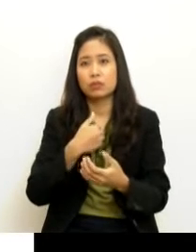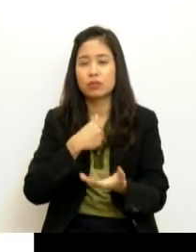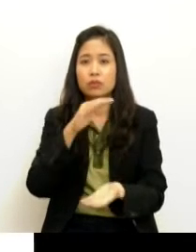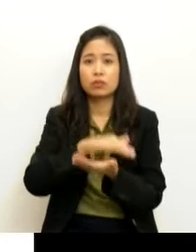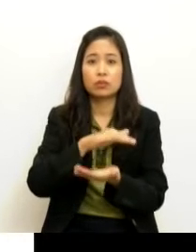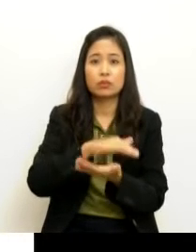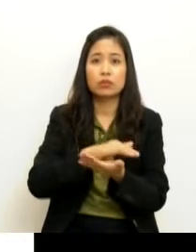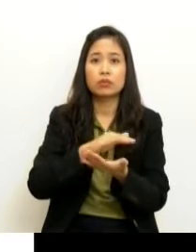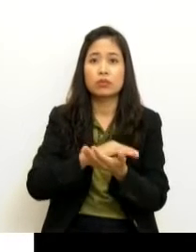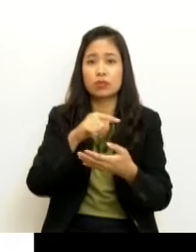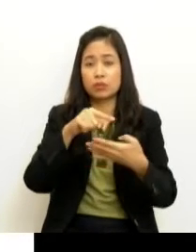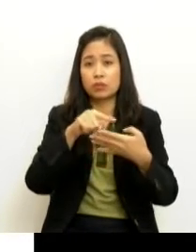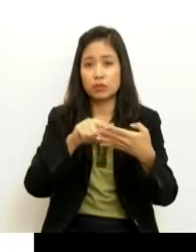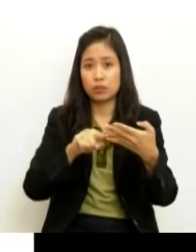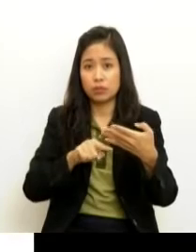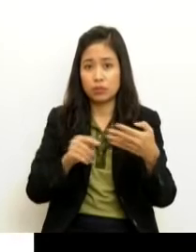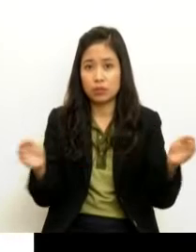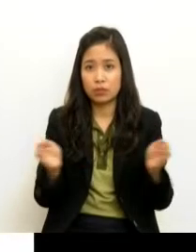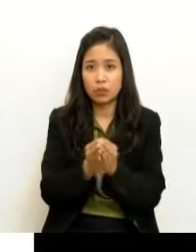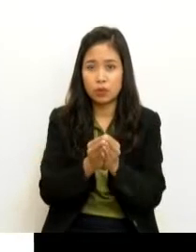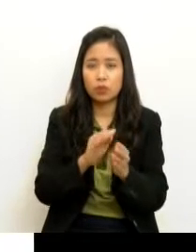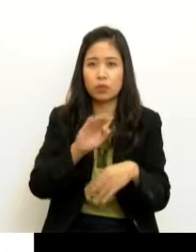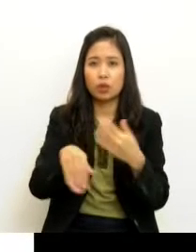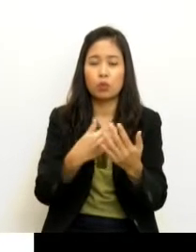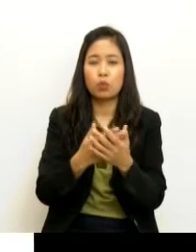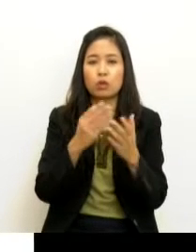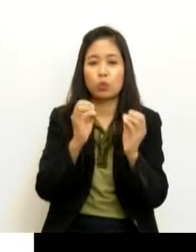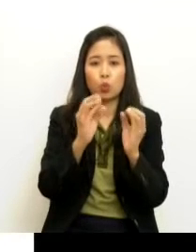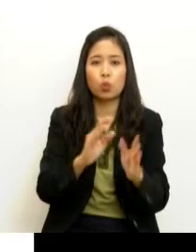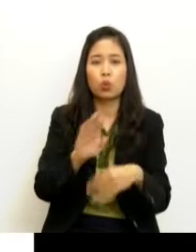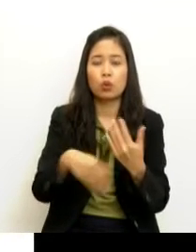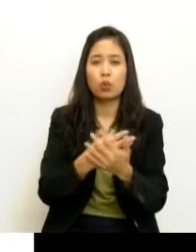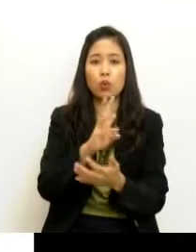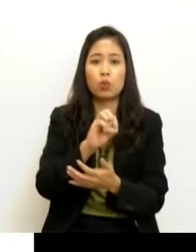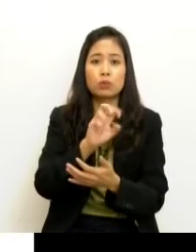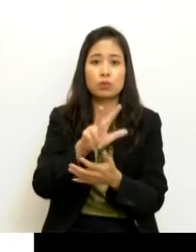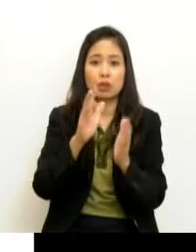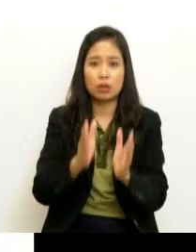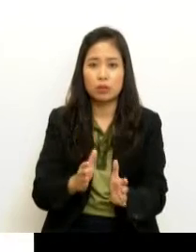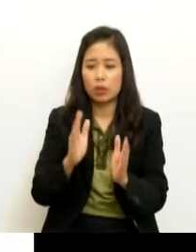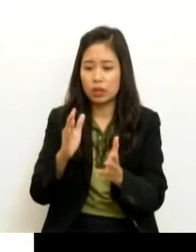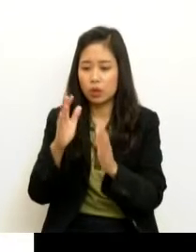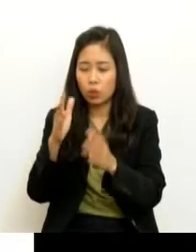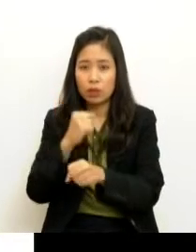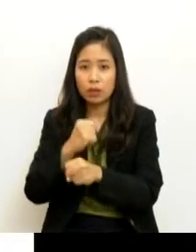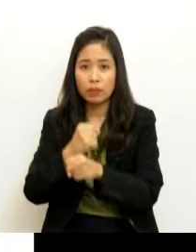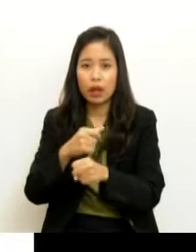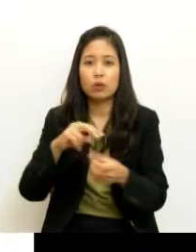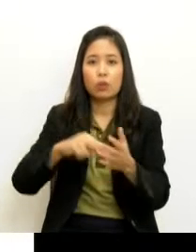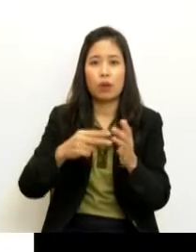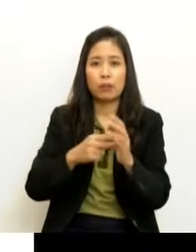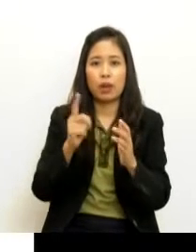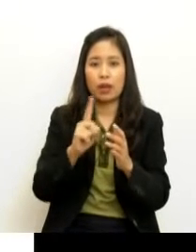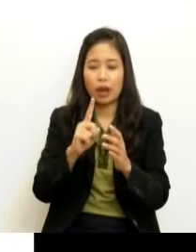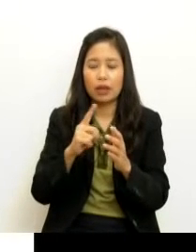รงเรียนนี้เอาครูมารวมกันได้ทั้งหมด17คนบุคลากรอยู่4คนซึ่งถ้าทำอย่างนี้เนี่ยทำให้บุคลากรไม่มีความขาดแ